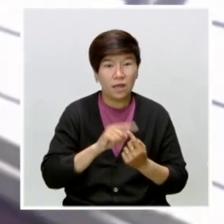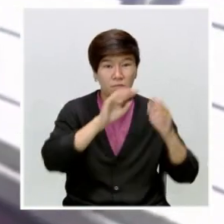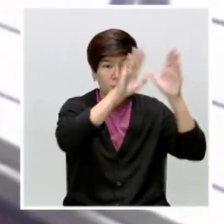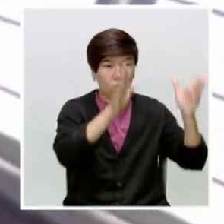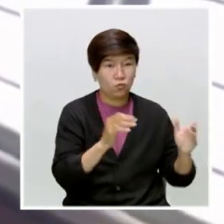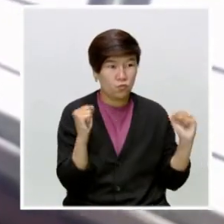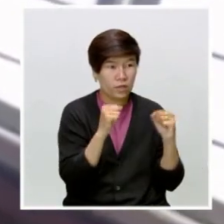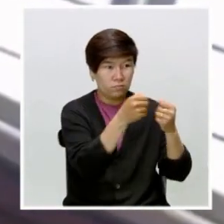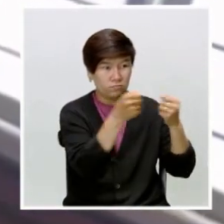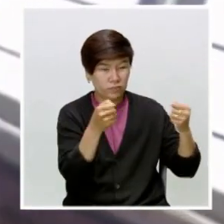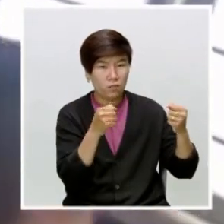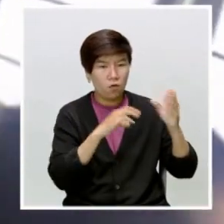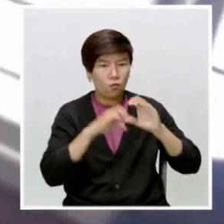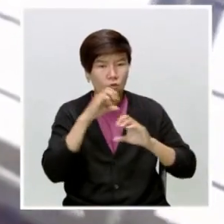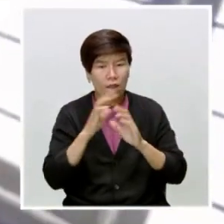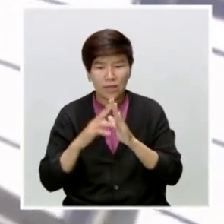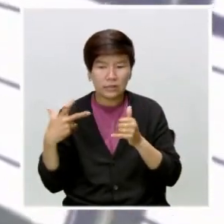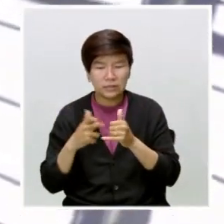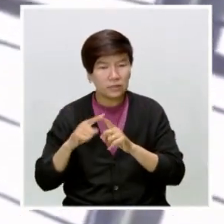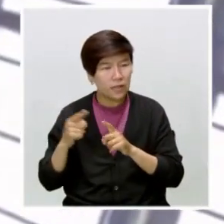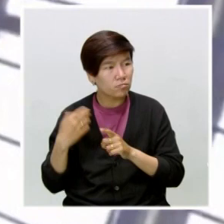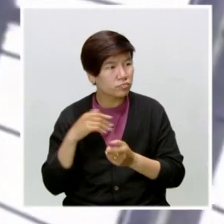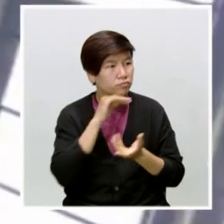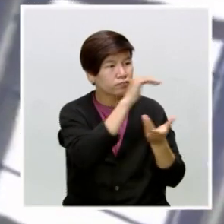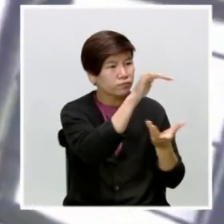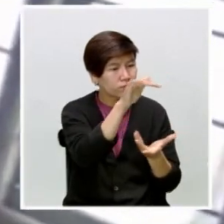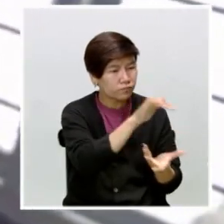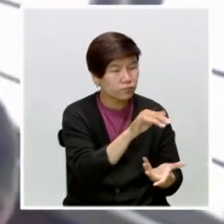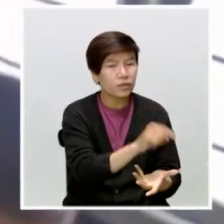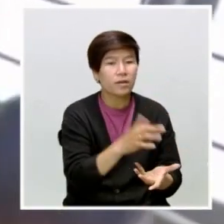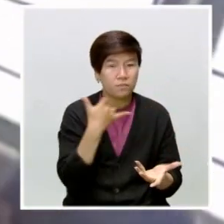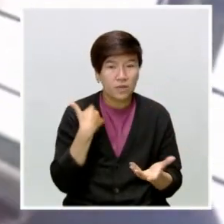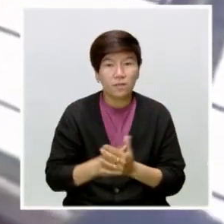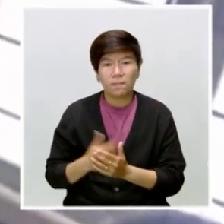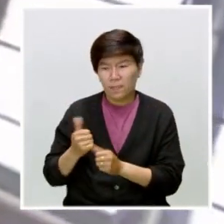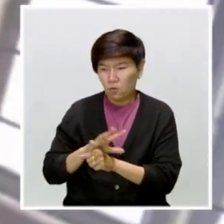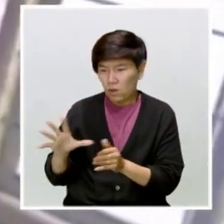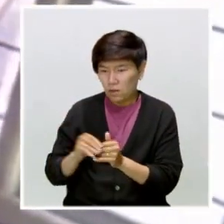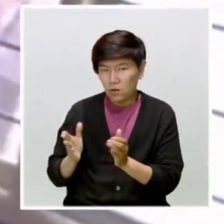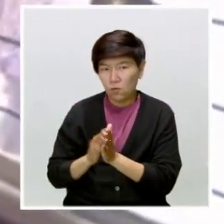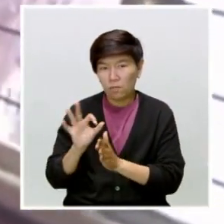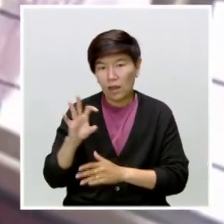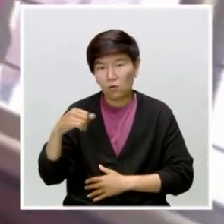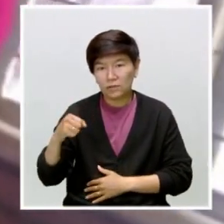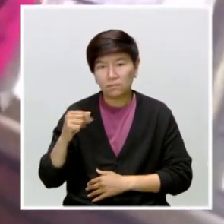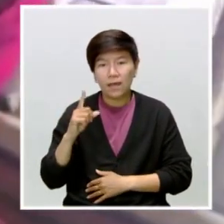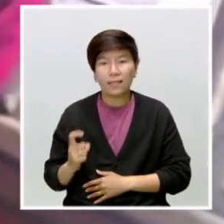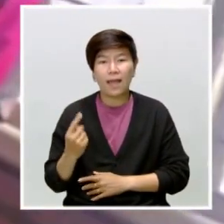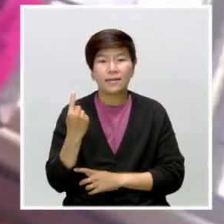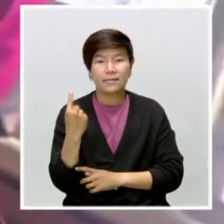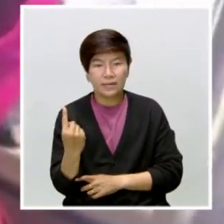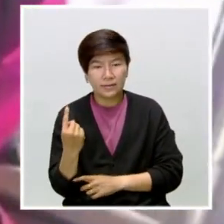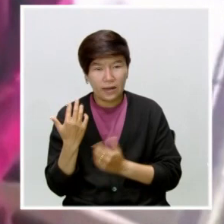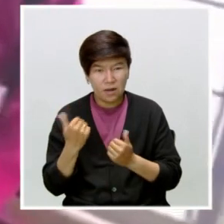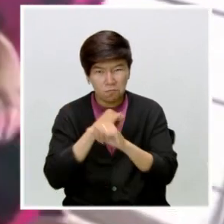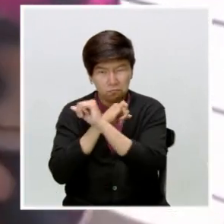าเคยใช้มาก่อนในโครงการฉีดวัคซีนอื่นๆก่อนหน้านี้ด้วยนะคะภูฏานมีผู้ติดเชื้อสะสม910คนเสียชีวิต1คนค่ะมี